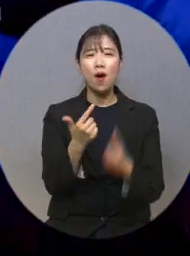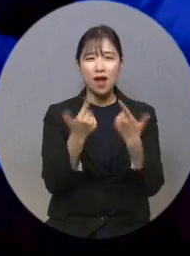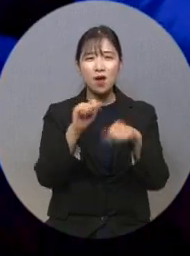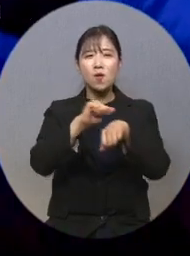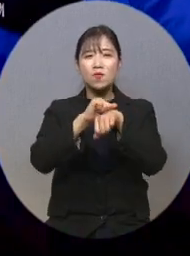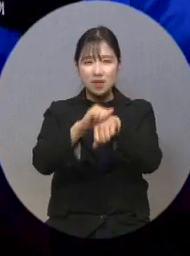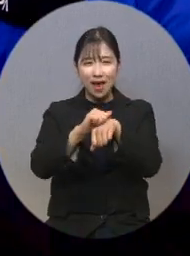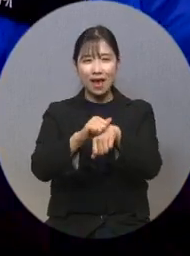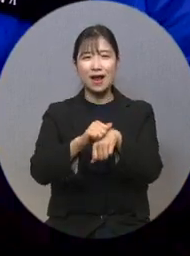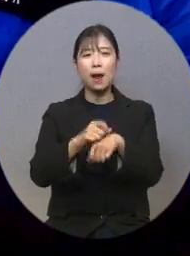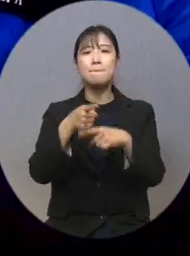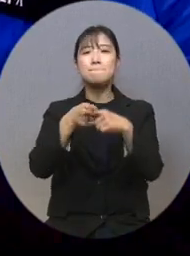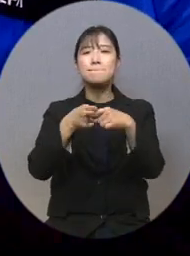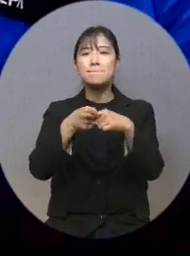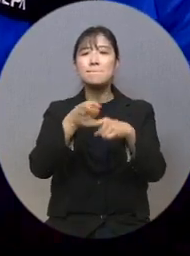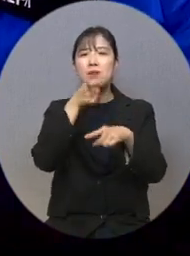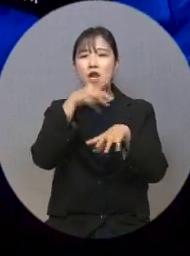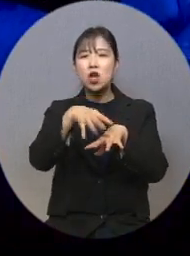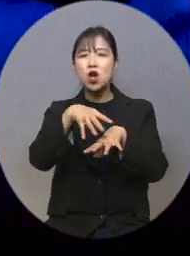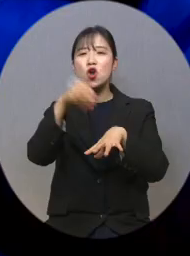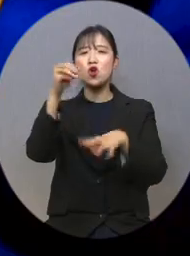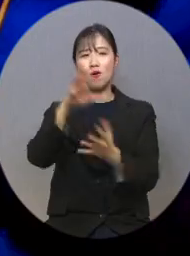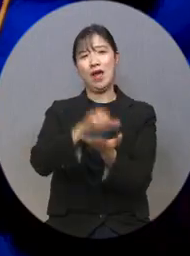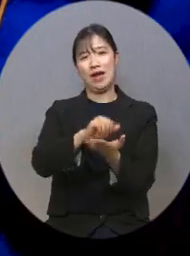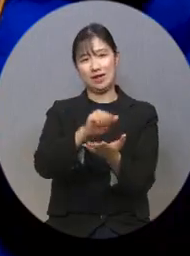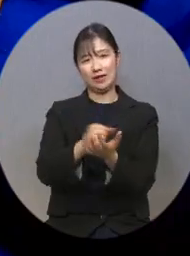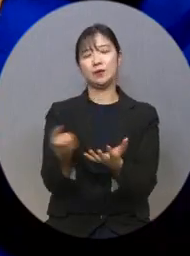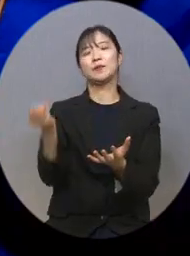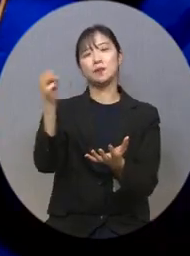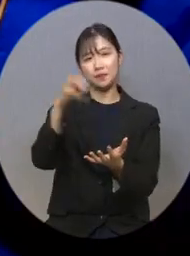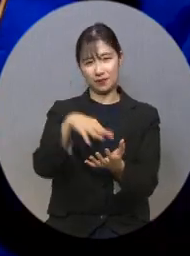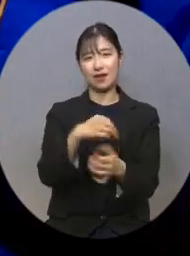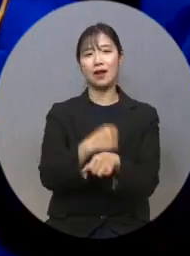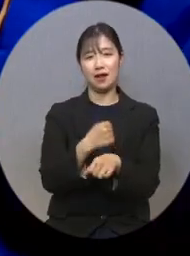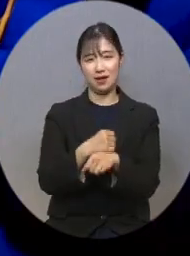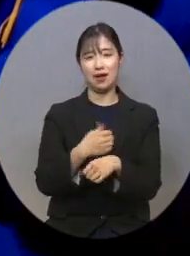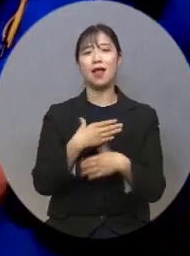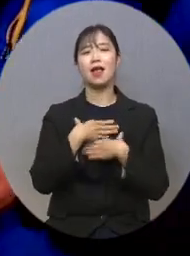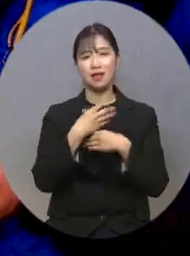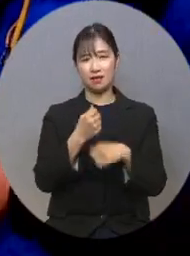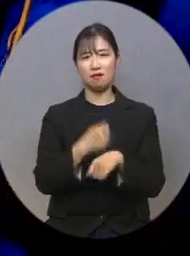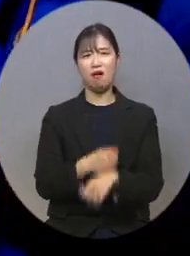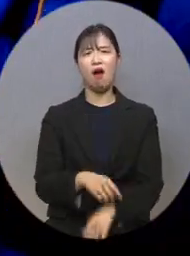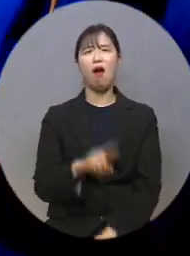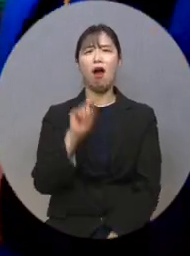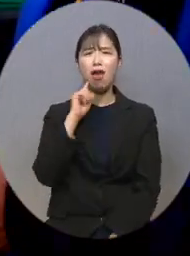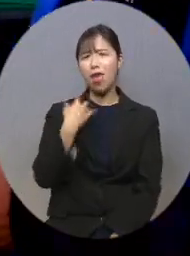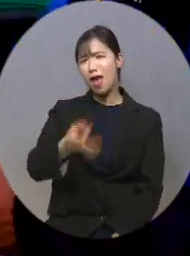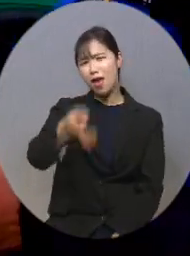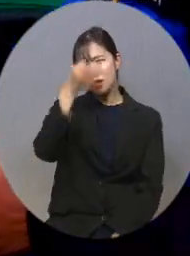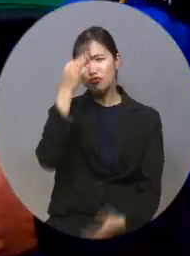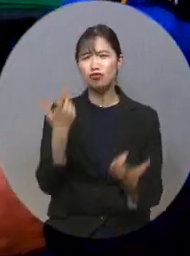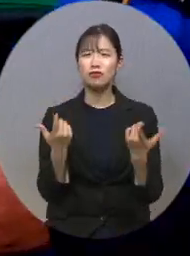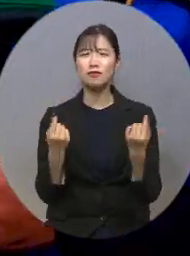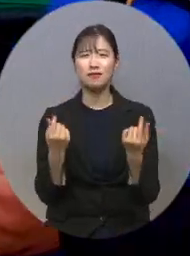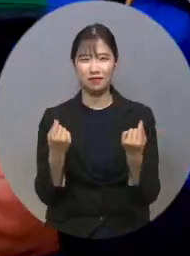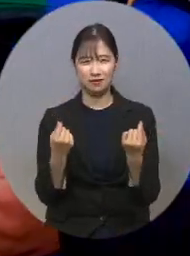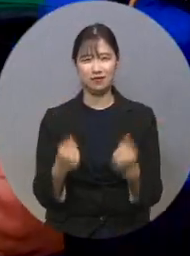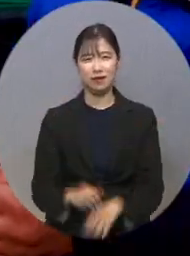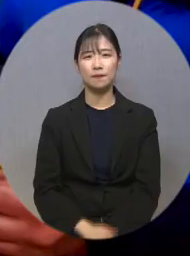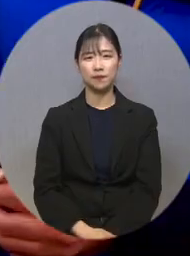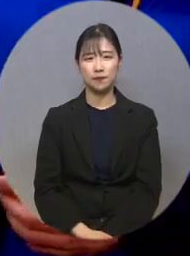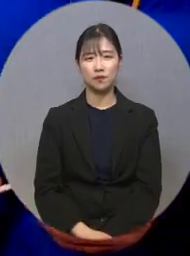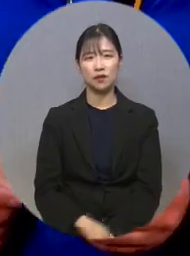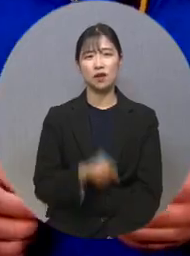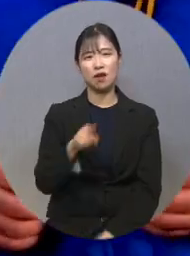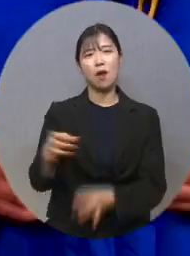살을 저희가 방건조해서, 양념해서 방건조해서 식품의 안전성을 유지하고. 예술이다, 예술. 한우도 6% 만들어가지고. 아, 이게